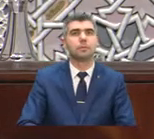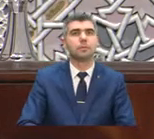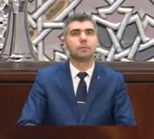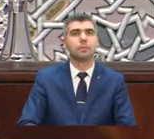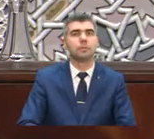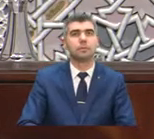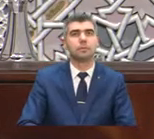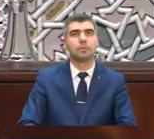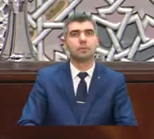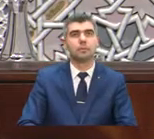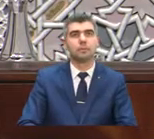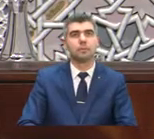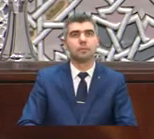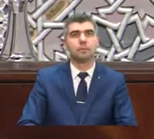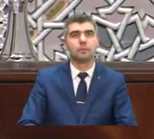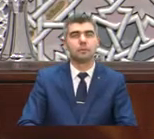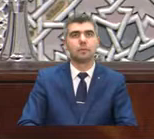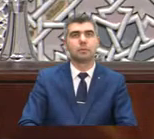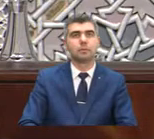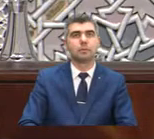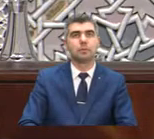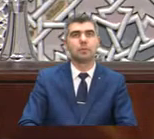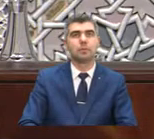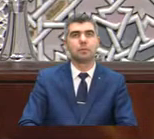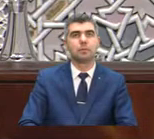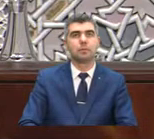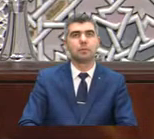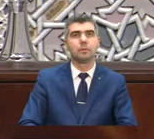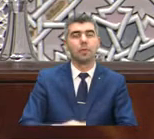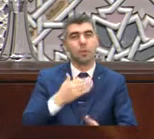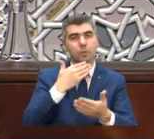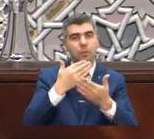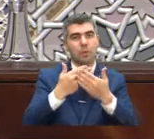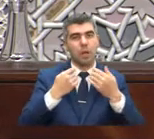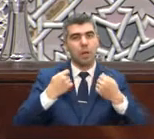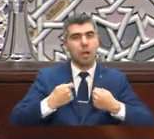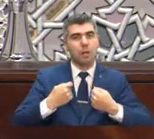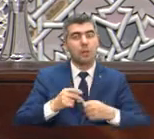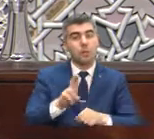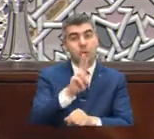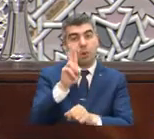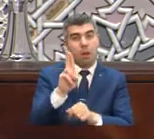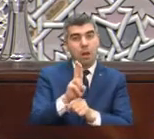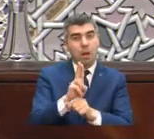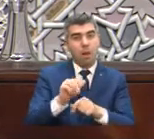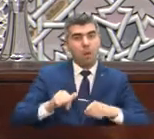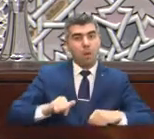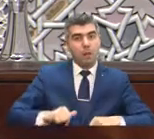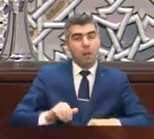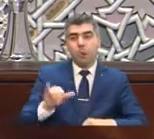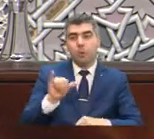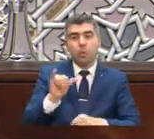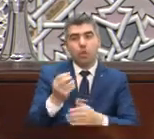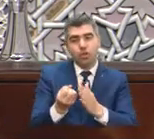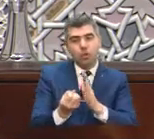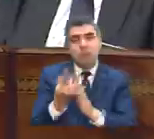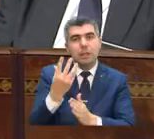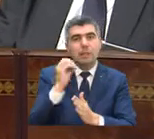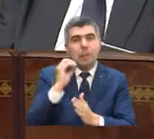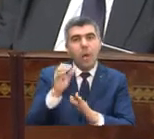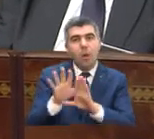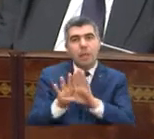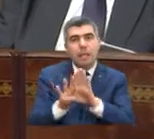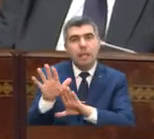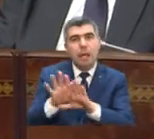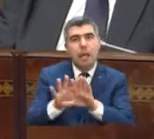تفضلوا السيدة النائبة المحترمة. شكرا سيد الرئيس. نسائلكم السيد الوزير حول المستجدات والتدابير